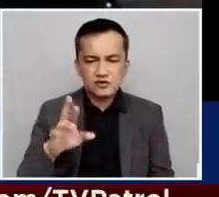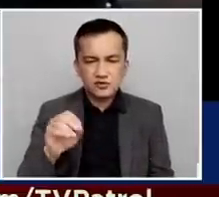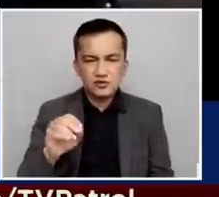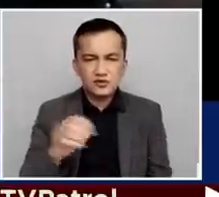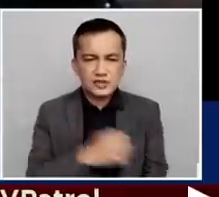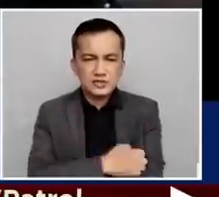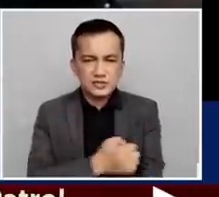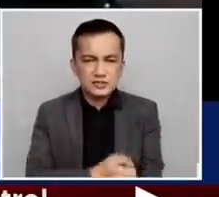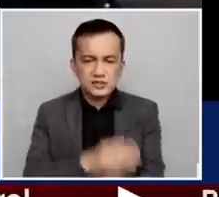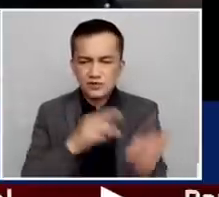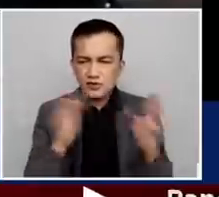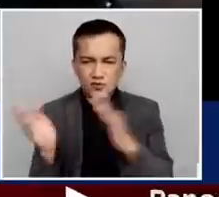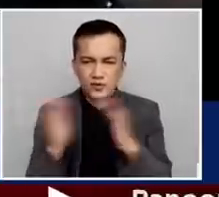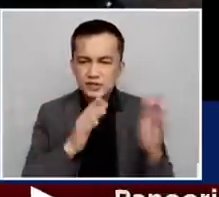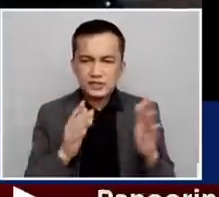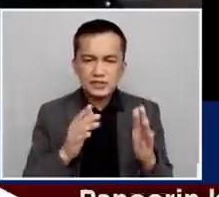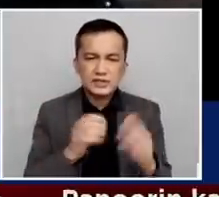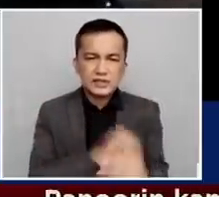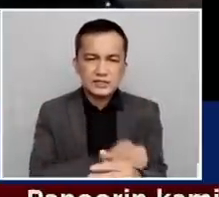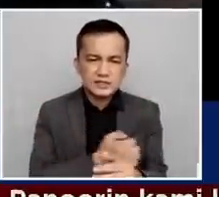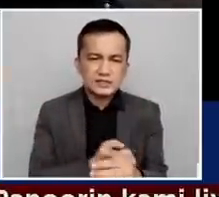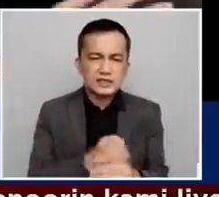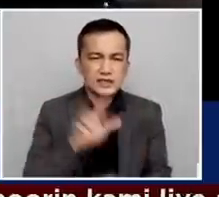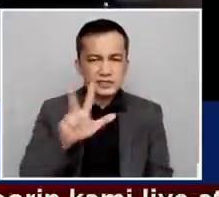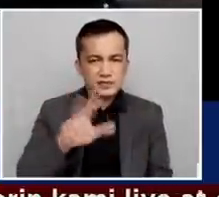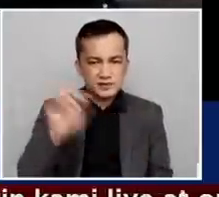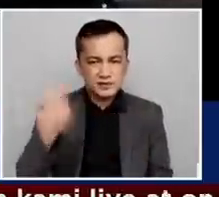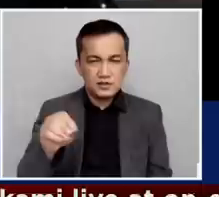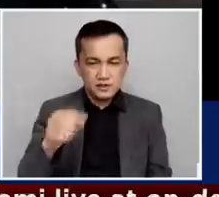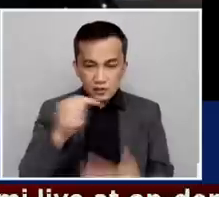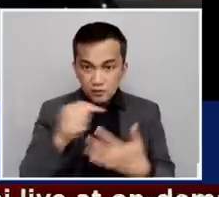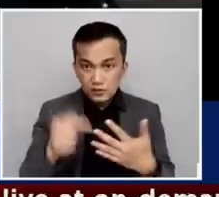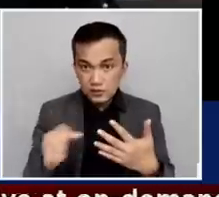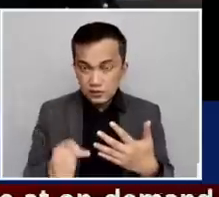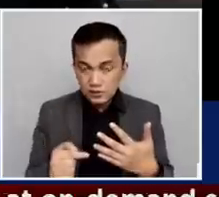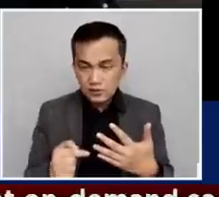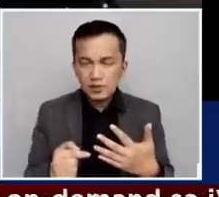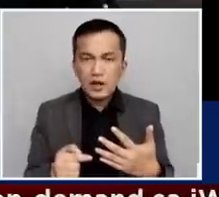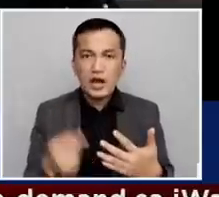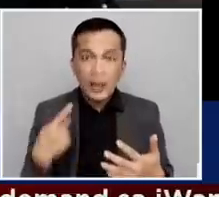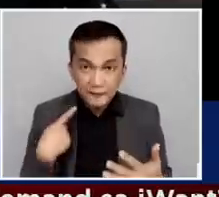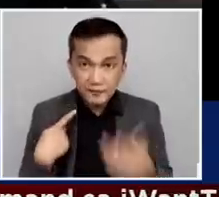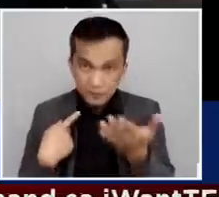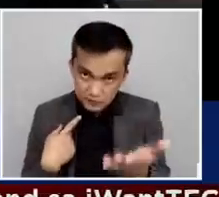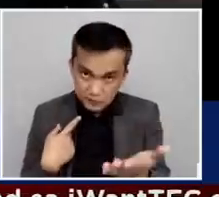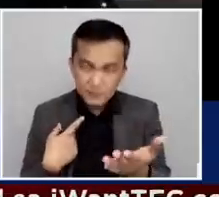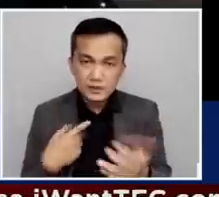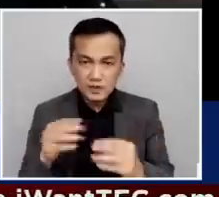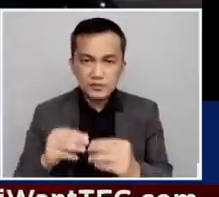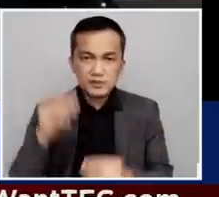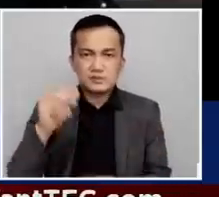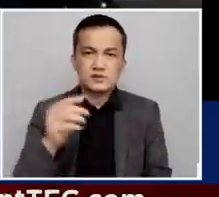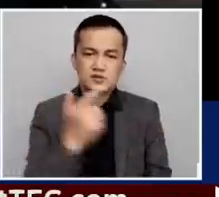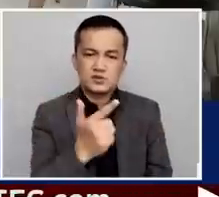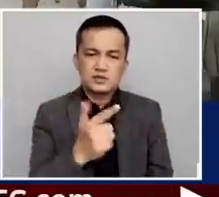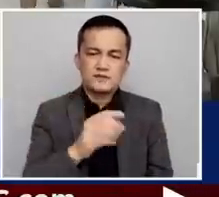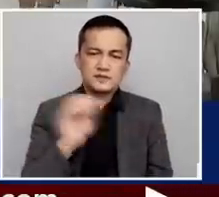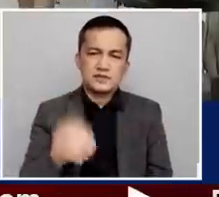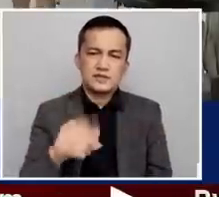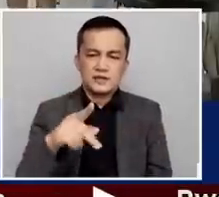energy up to 3% na premium. So if you have all of our green features, maximum nun 20%